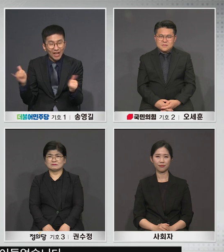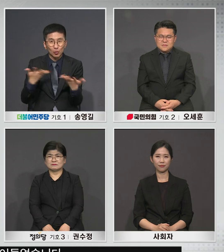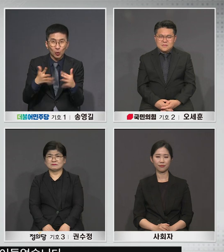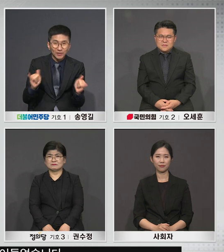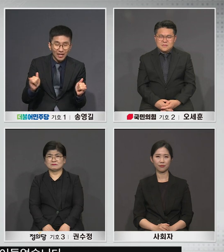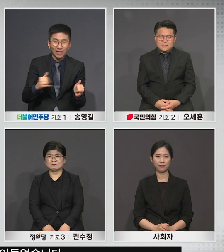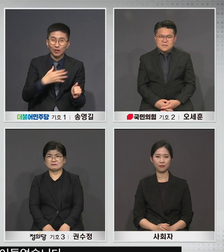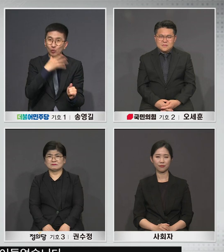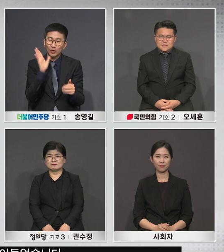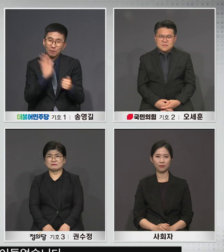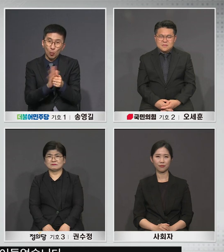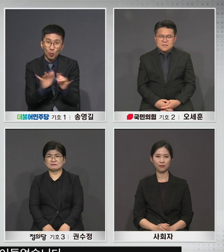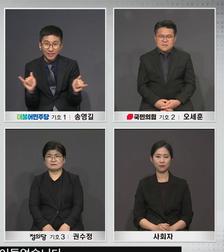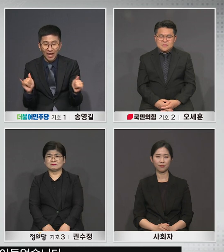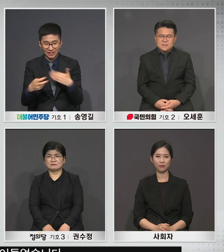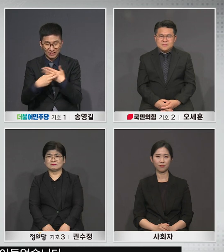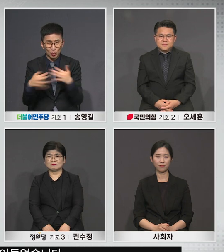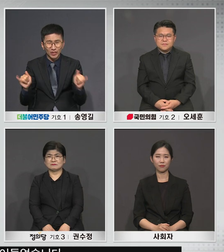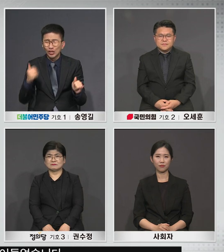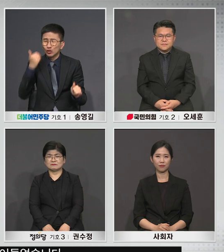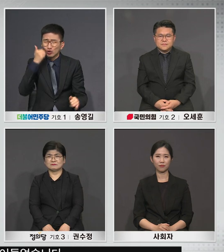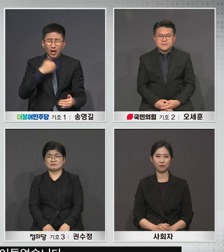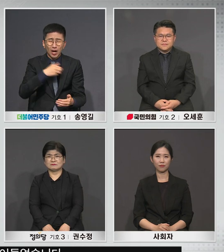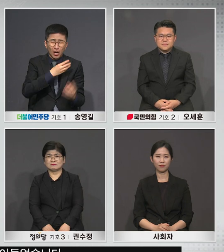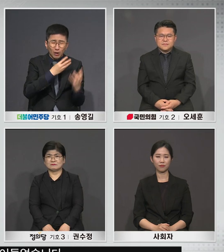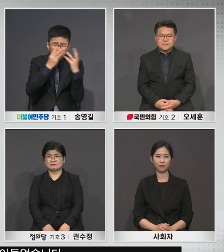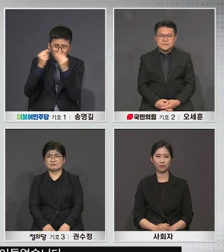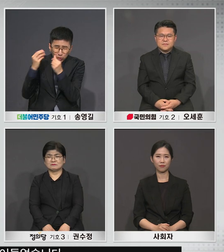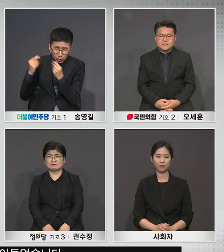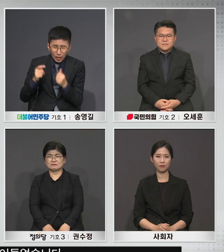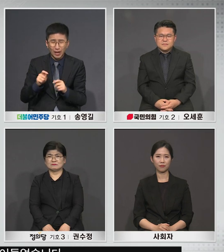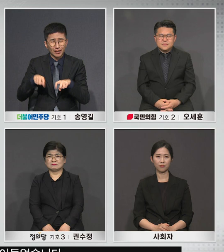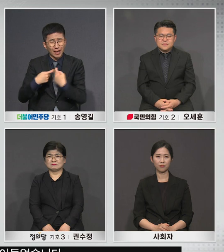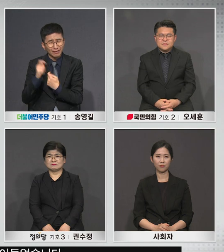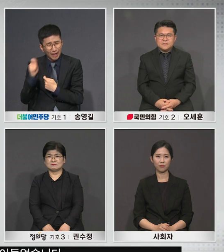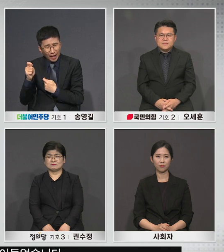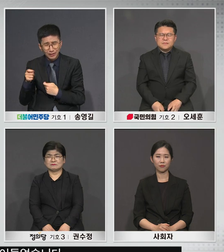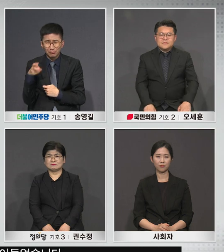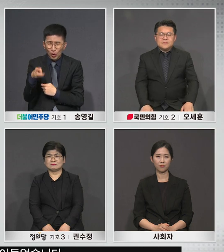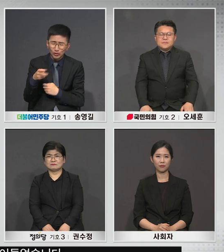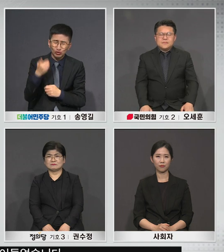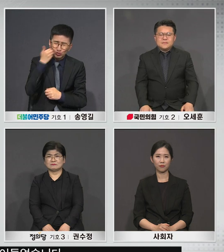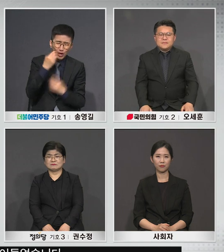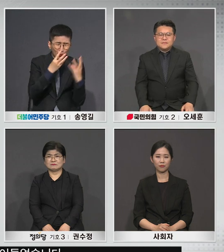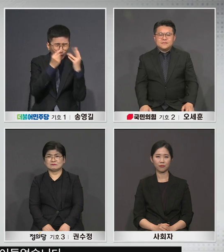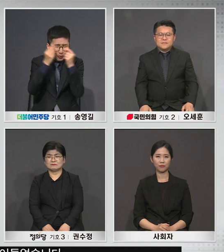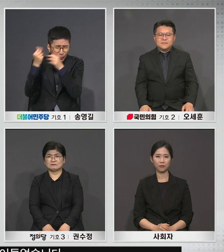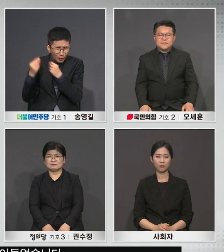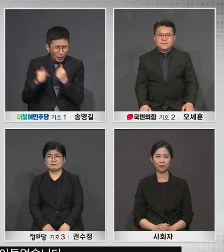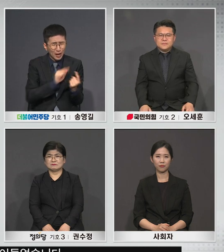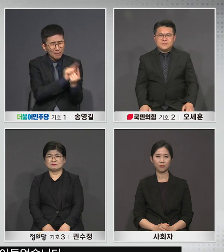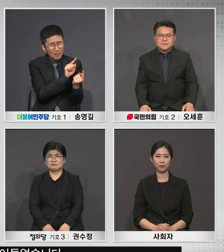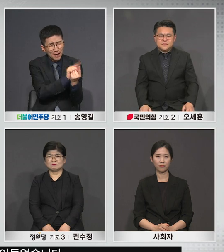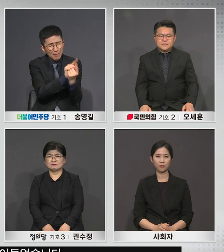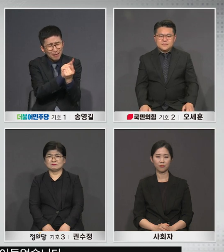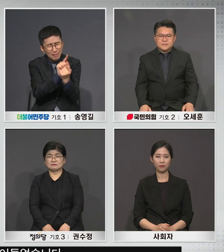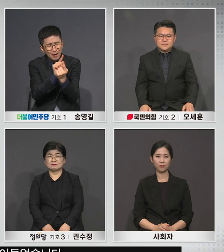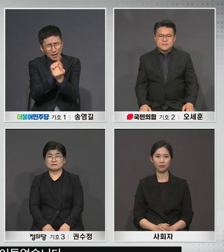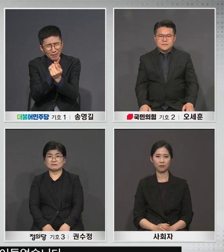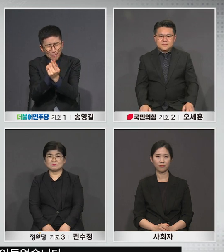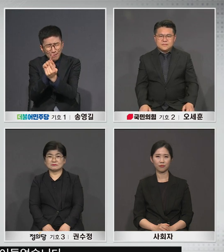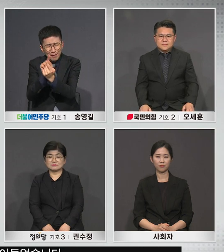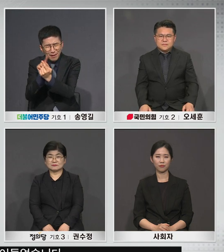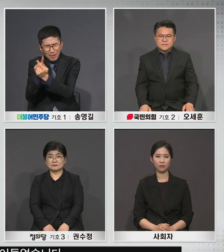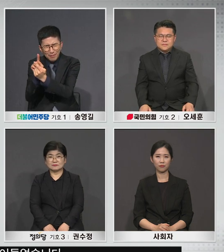노인 요양보호사들, 의료인들, 택시, 개인 버스, 전세버스 다 만나봤습니다. 한 30여 개 이상의